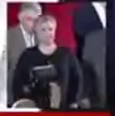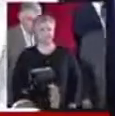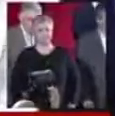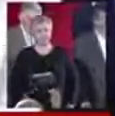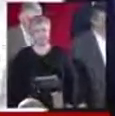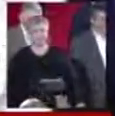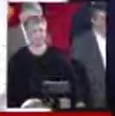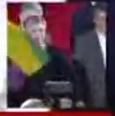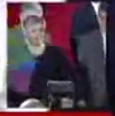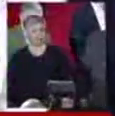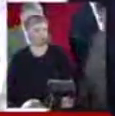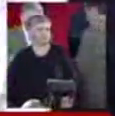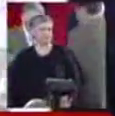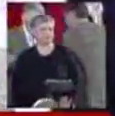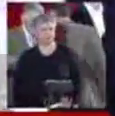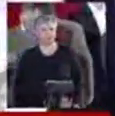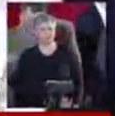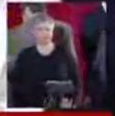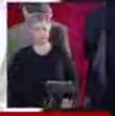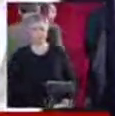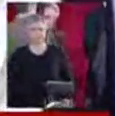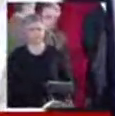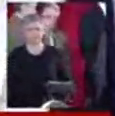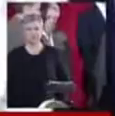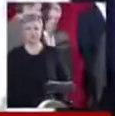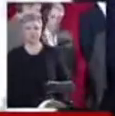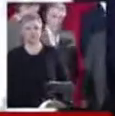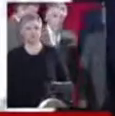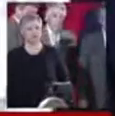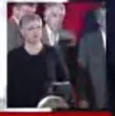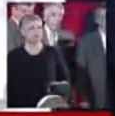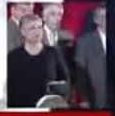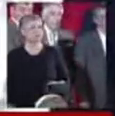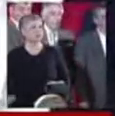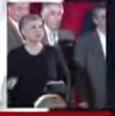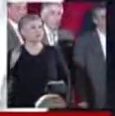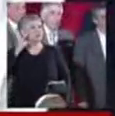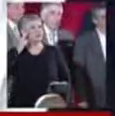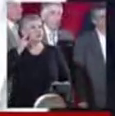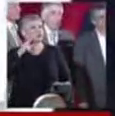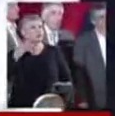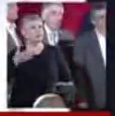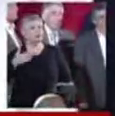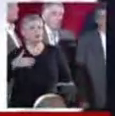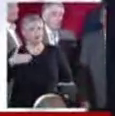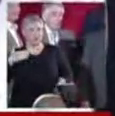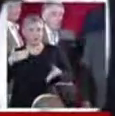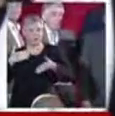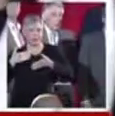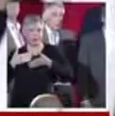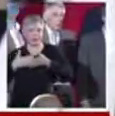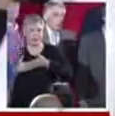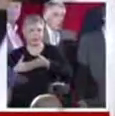μας και νομίζω αν δεν κάνω λάθος ότι έφτασα στην τελευταία